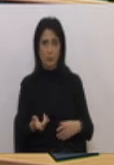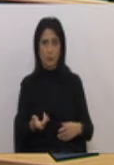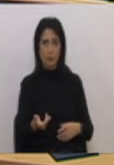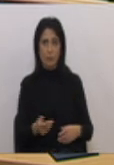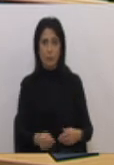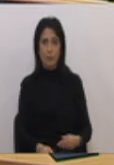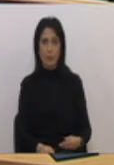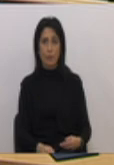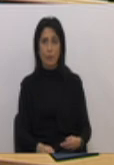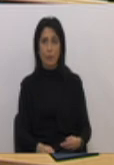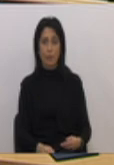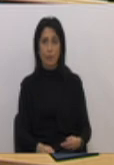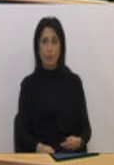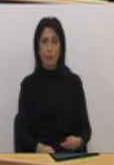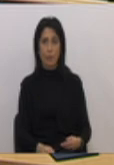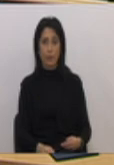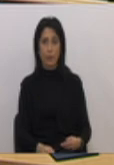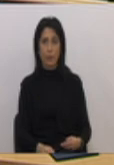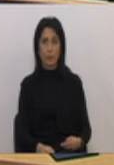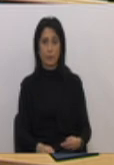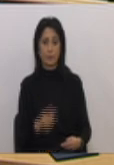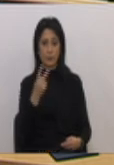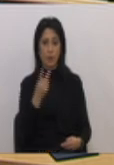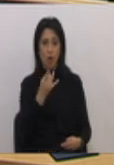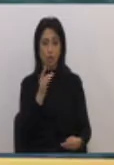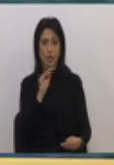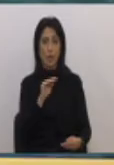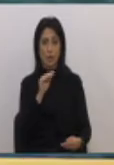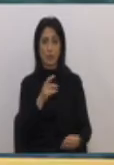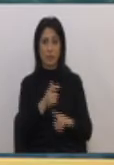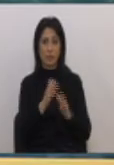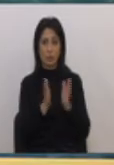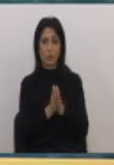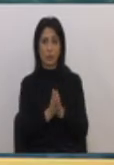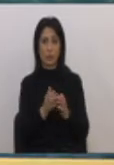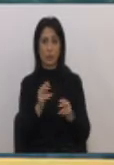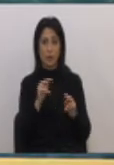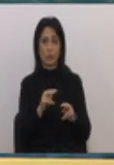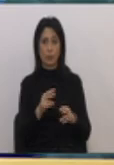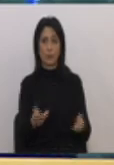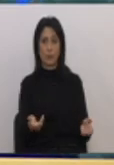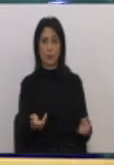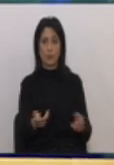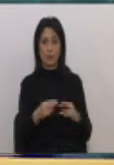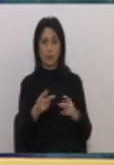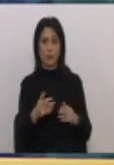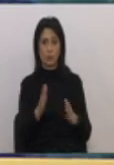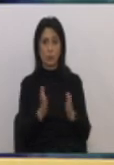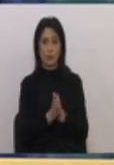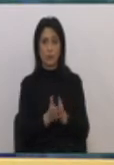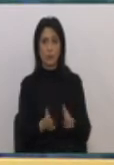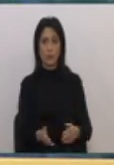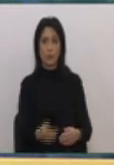თავამატეთ ეხა დრო კარგია მაგრამ ორჯერ რომ დაამატებენ ძალიან გთხოვთ ისე გააკონტროლეთ რომ არ გადავიდეთ სულ არ